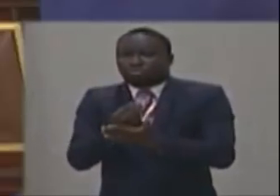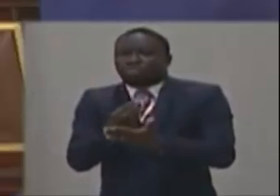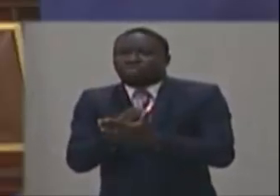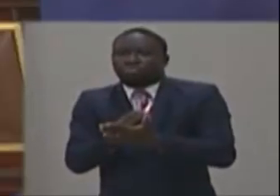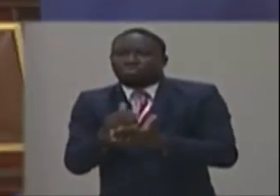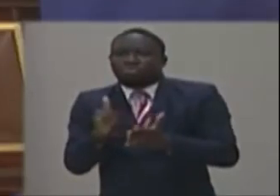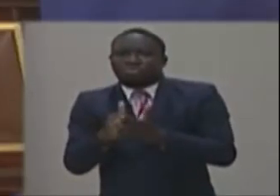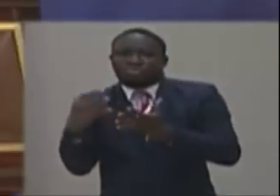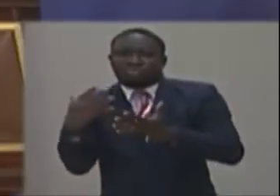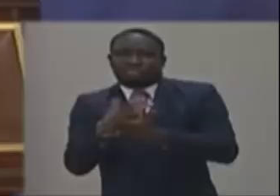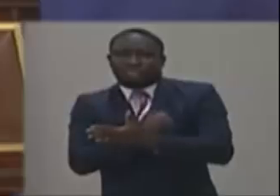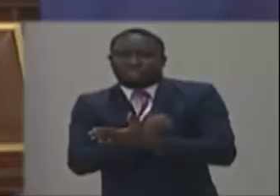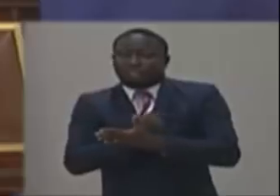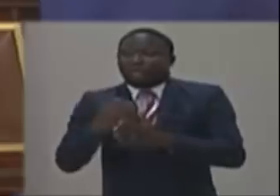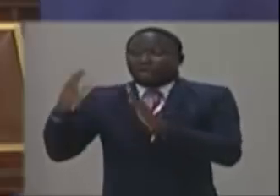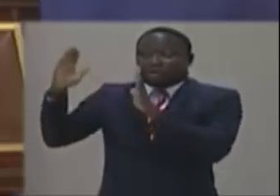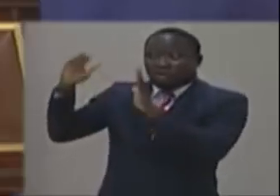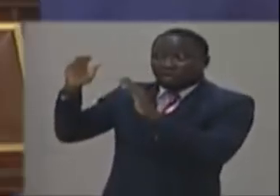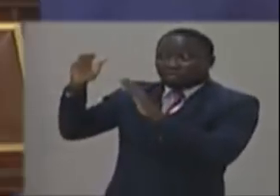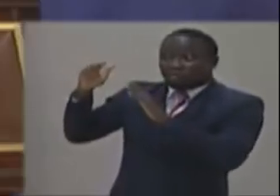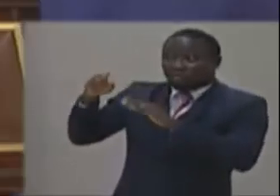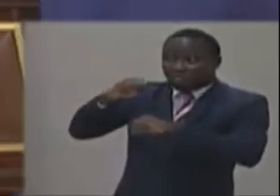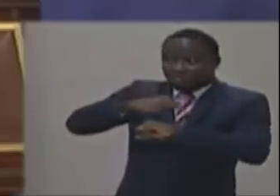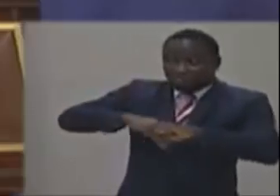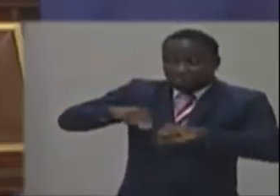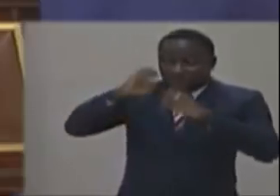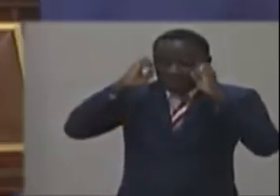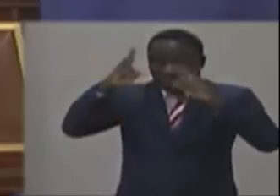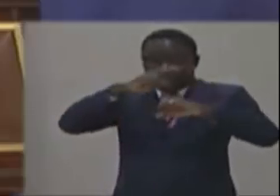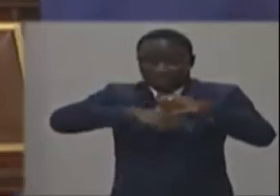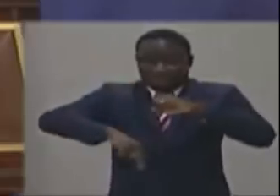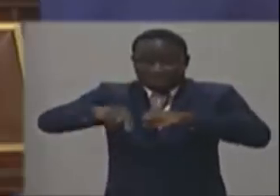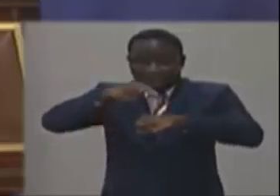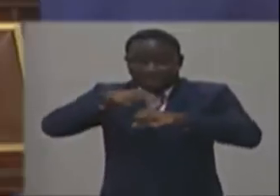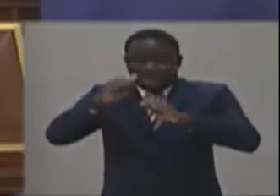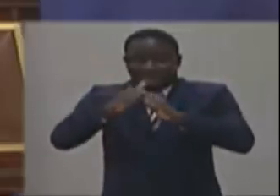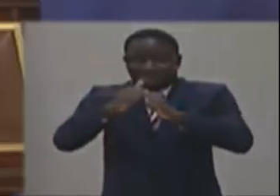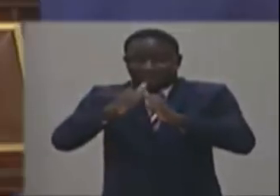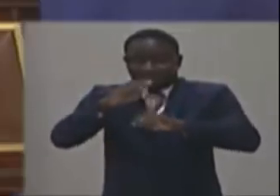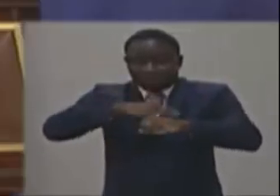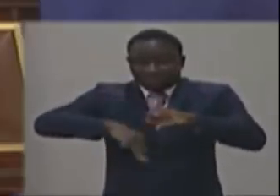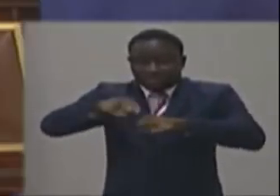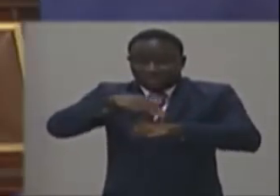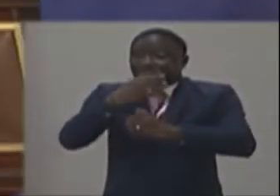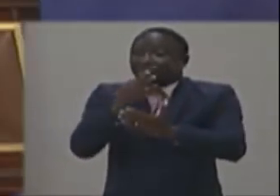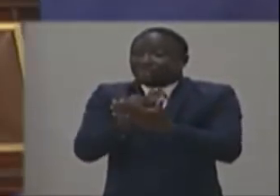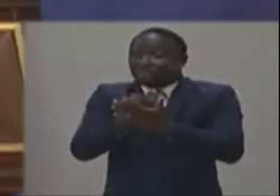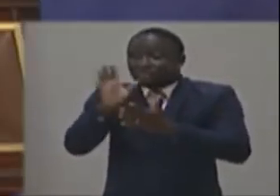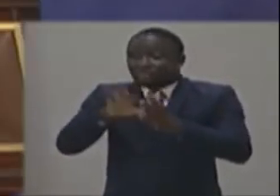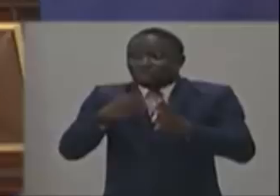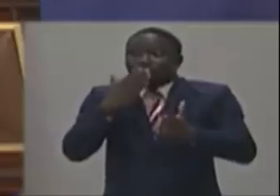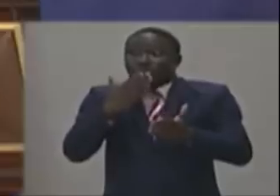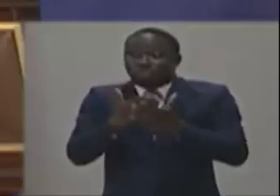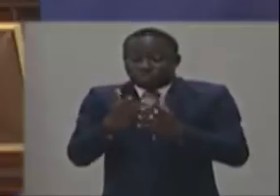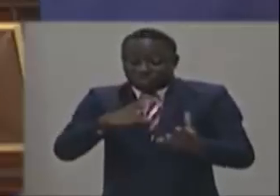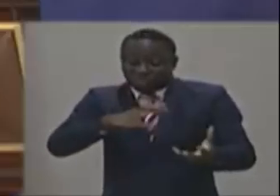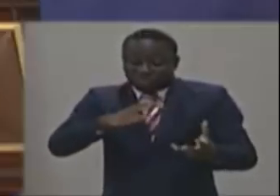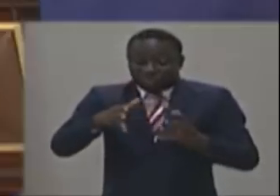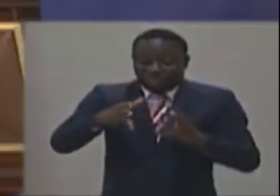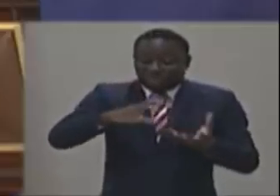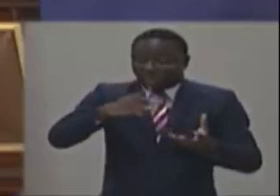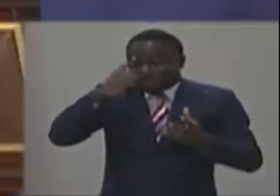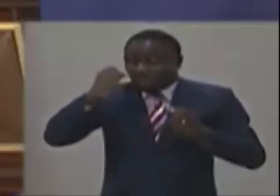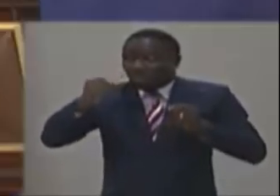compensation salaire. Moi, souhaitais que le ministre de l'Évasion nationale, le ministre de la Finance, joigne une bonne formule pour